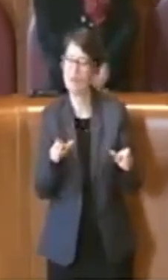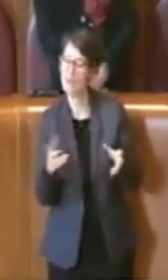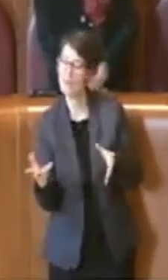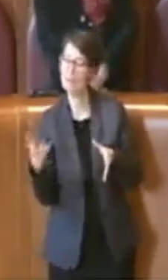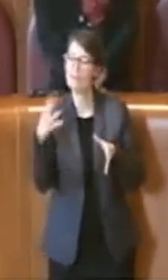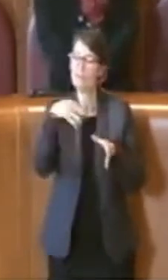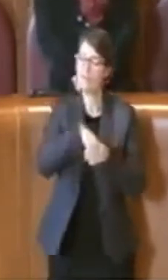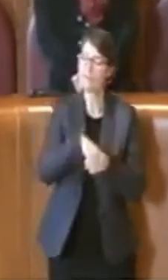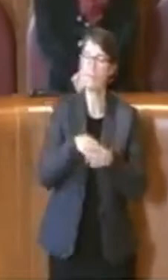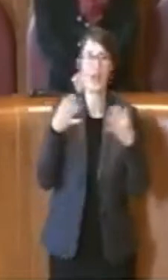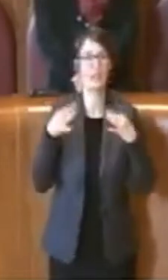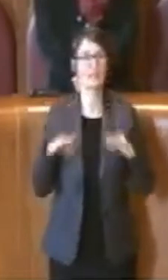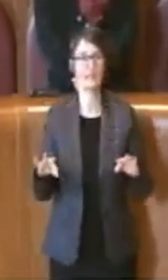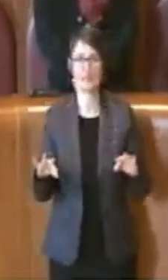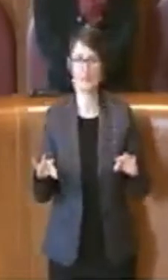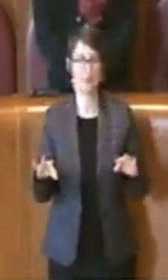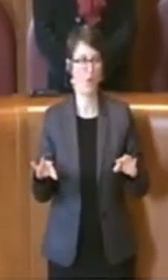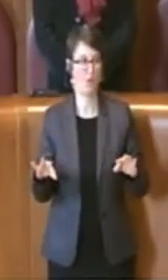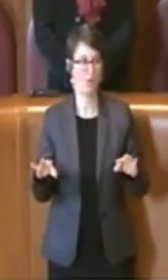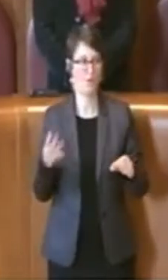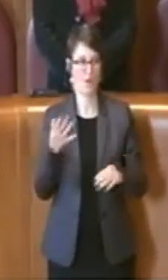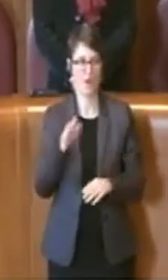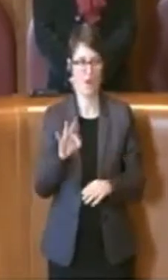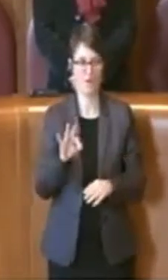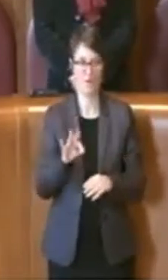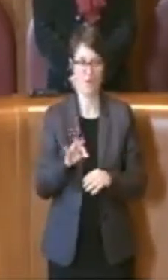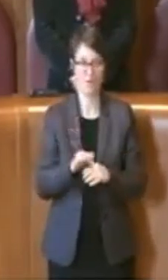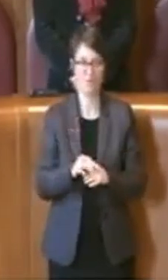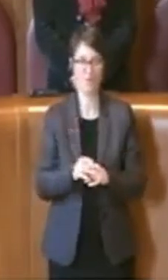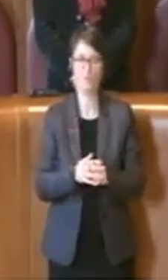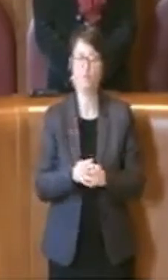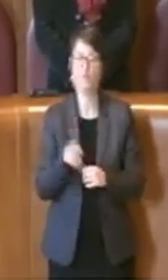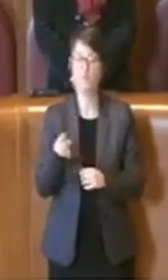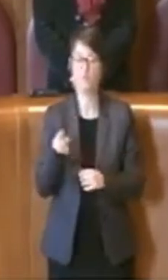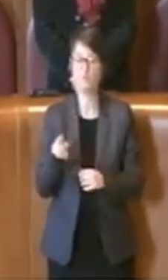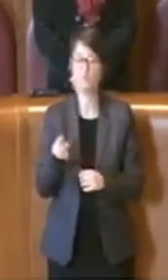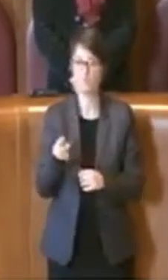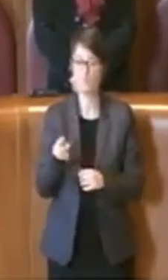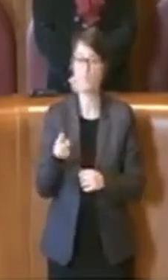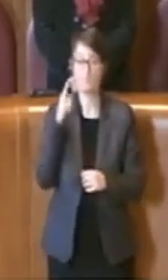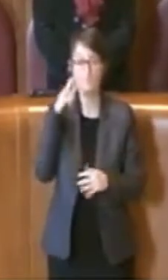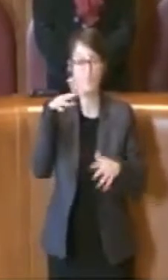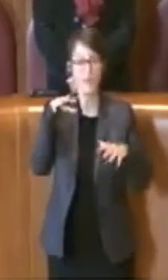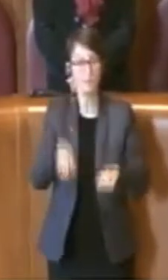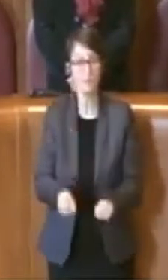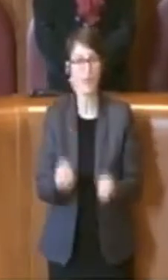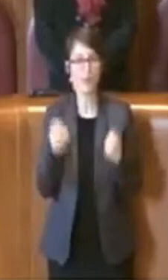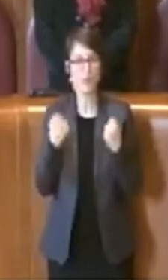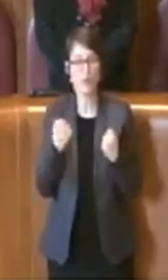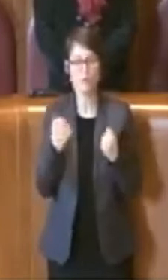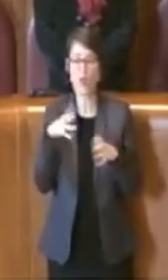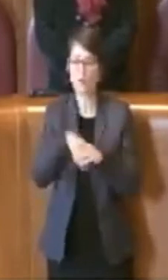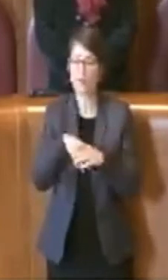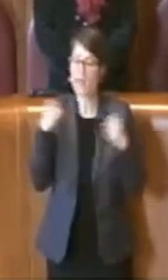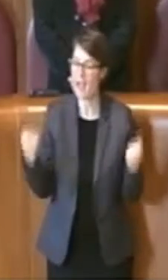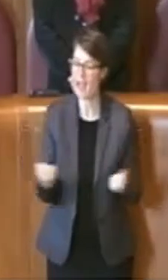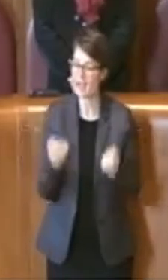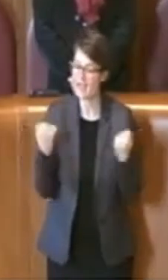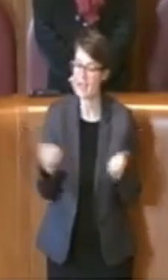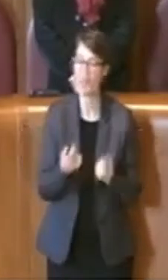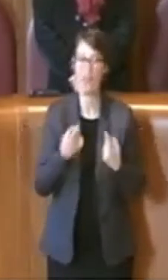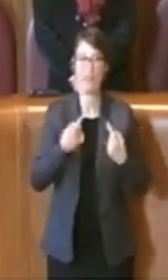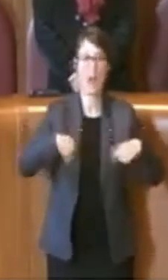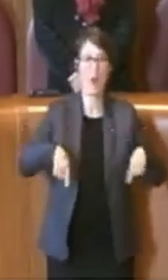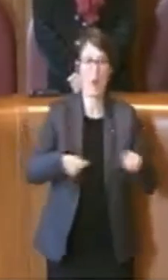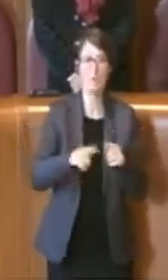grande disponibilità. Si è fatto apprezzare, impegnandosi tanto nell'ambito delle attività connesse alle commissioni scuola,